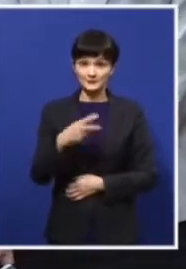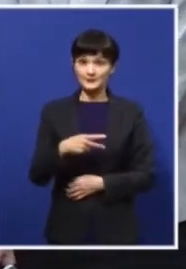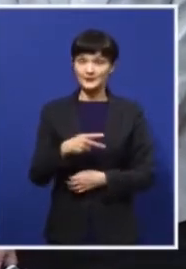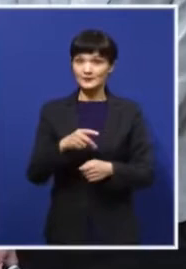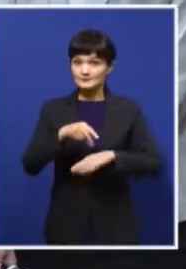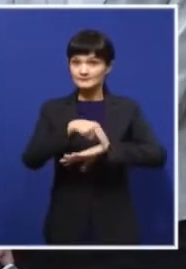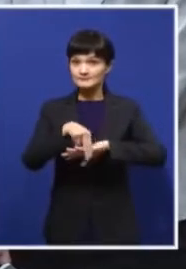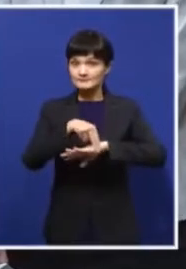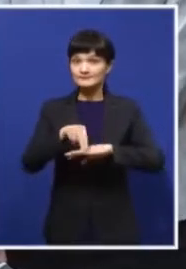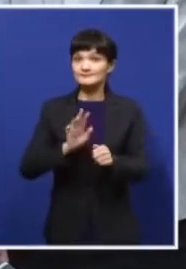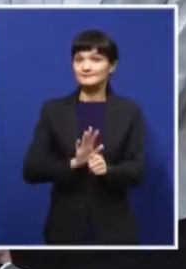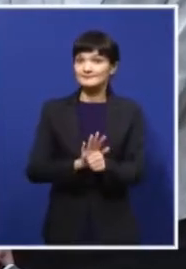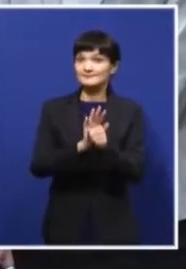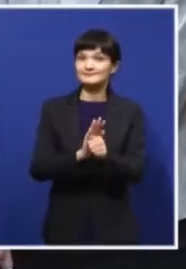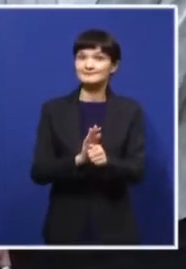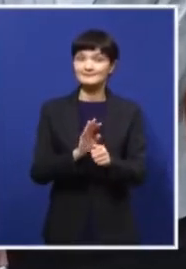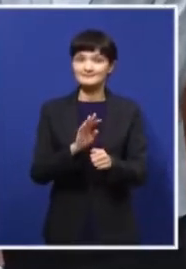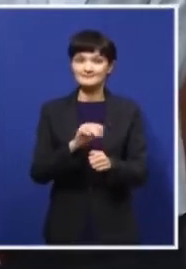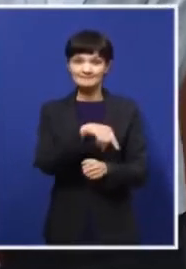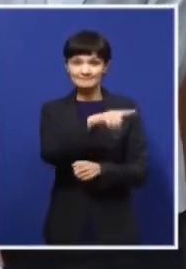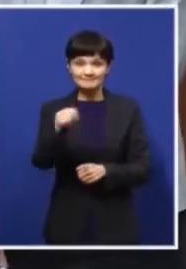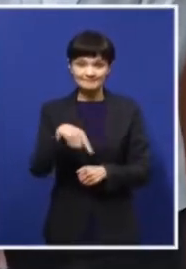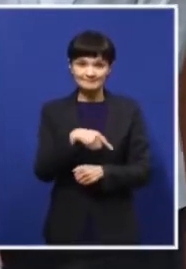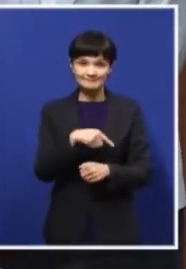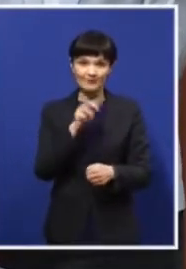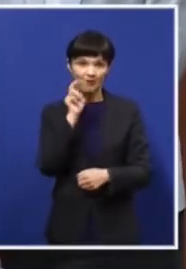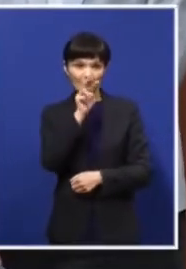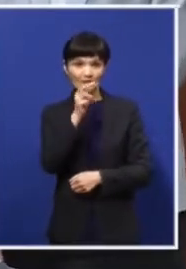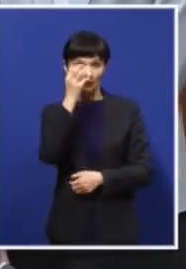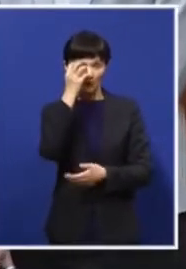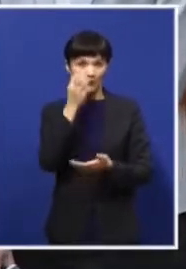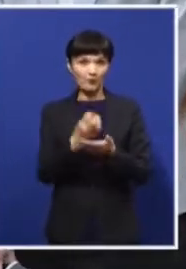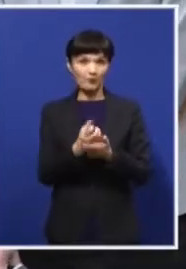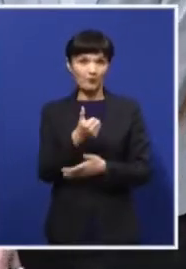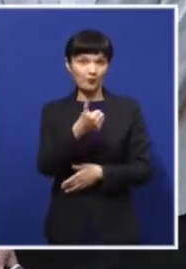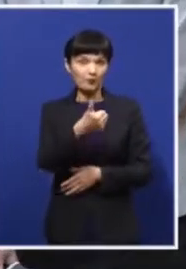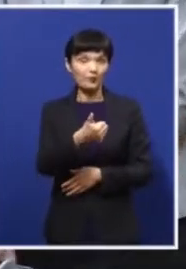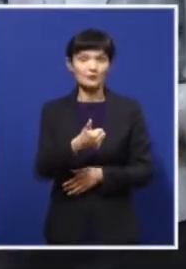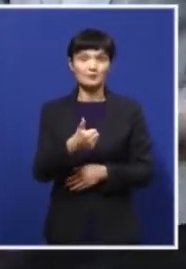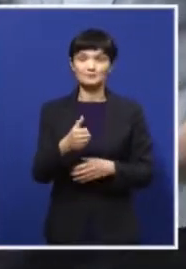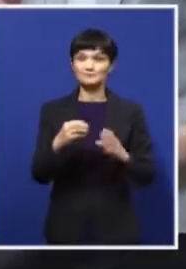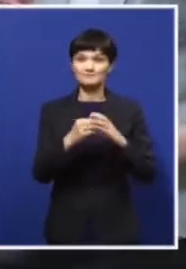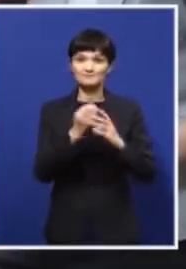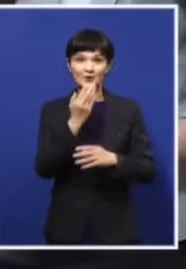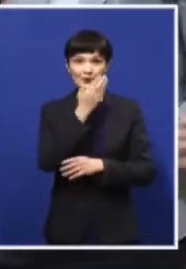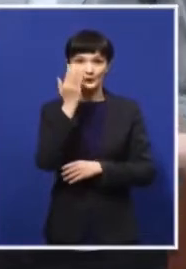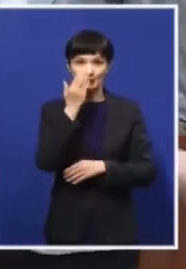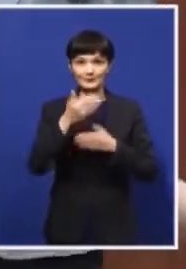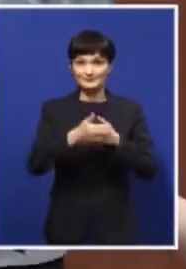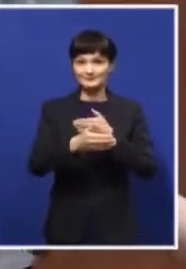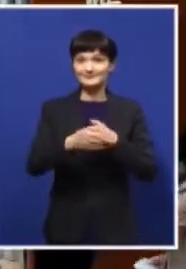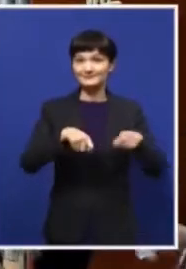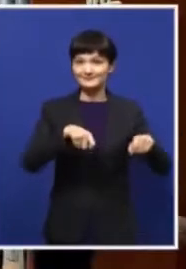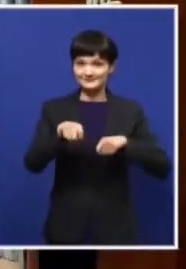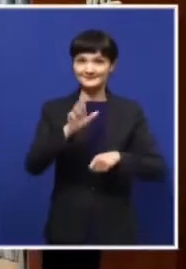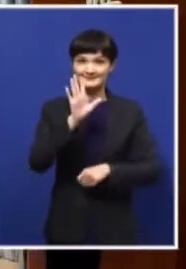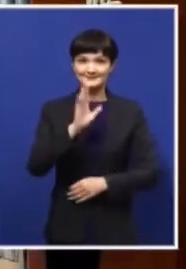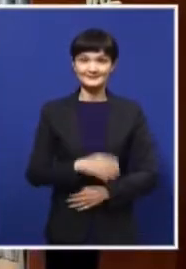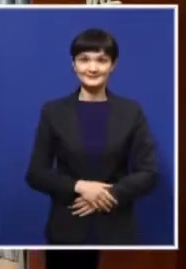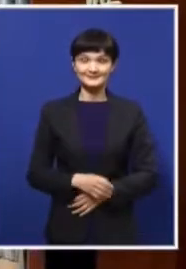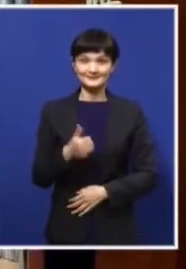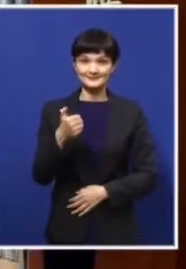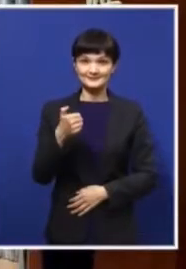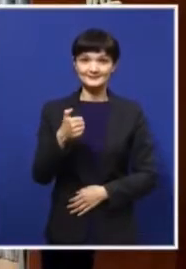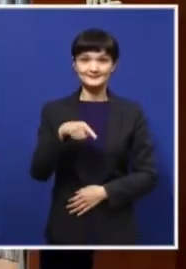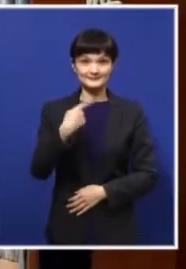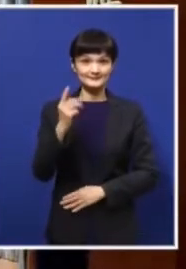多会让大家这个惊讶的一些这个套装产品。好，以上说明。 谢谢谢谢次长。那不晓得政委